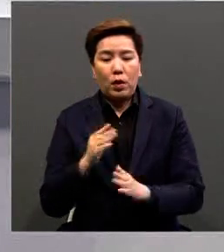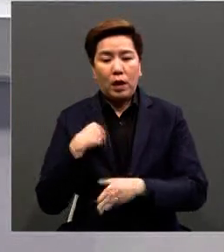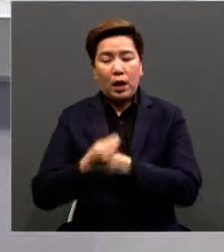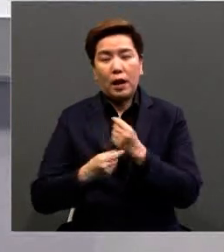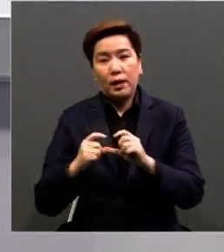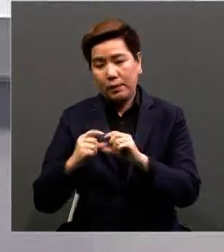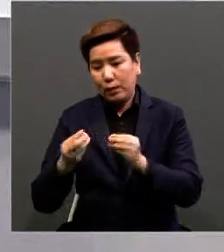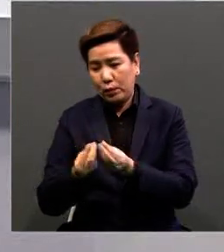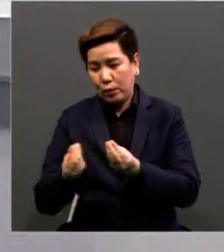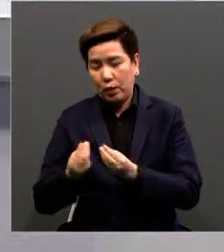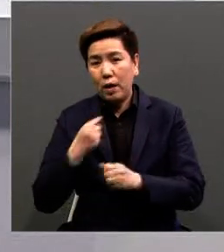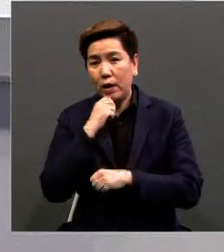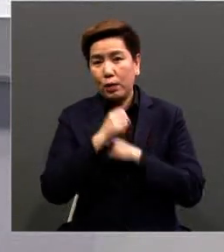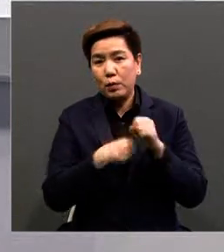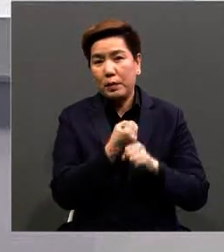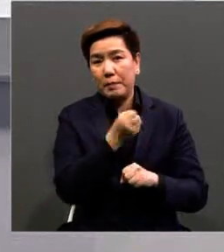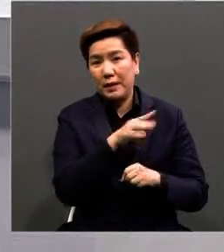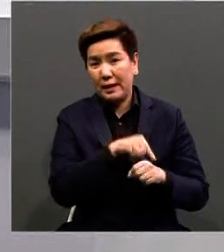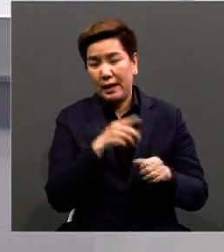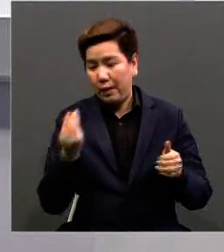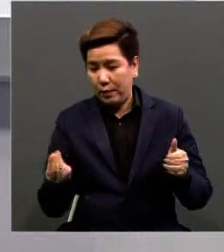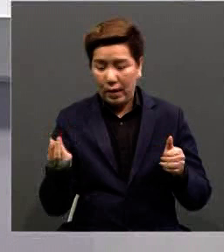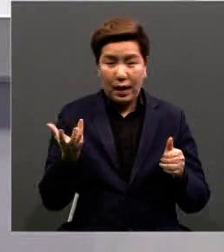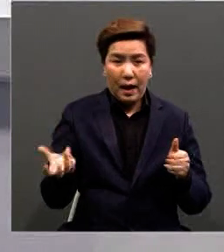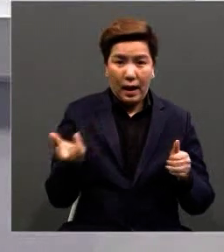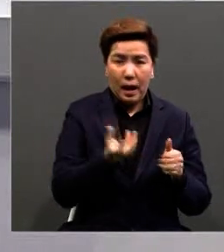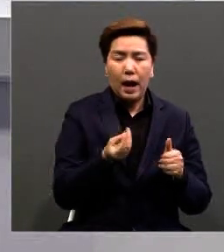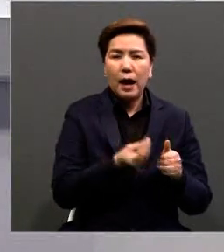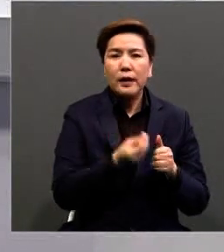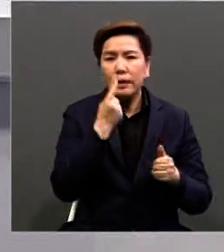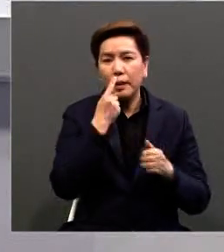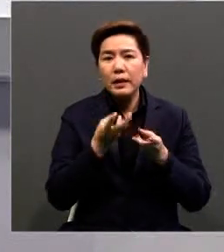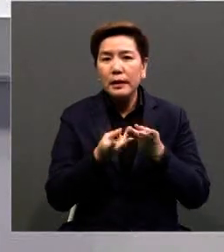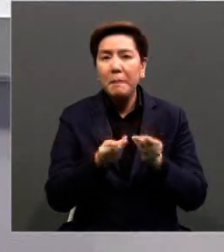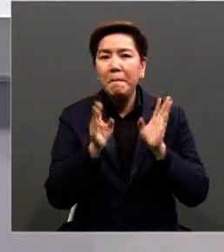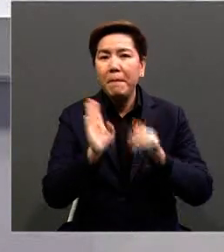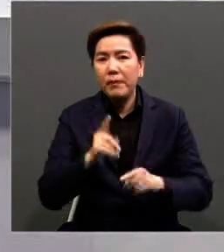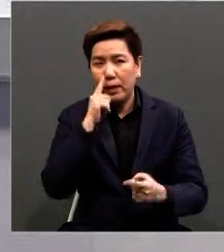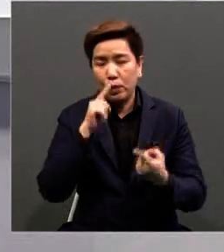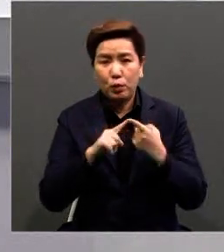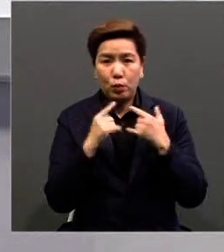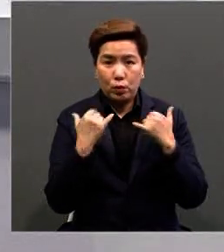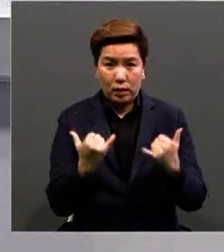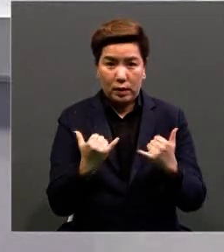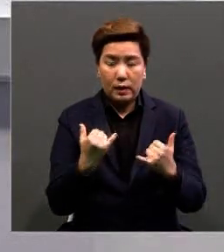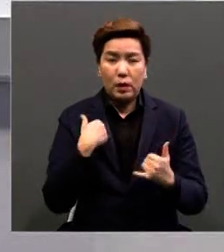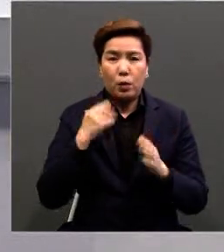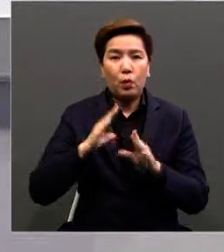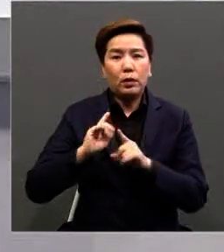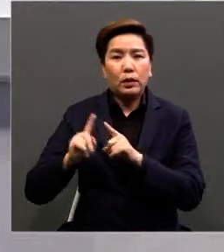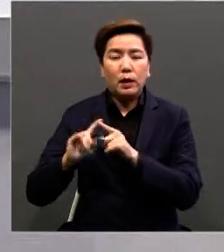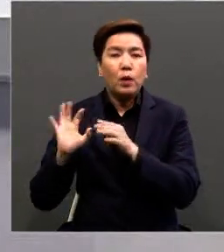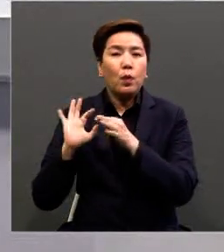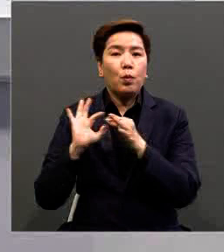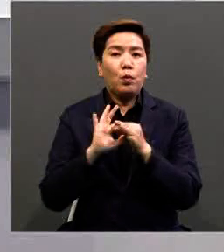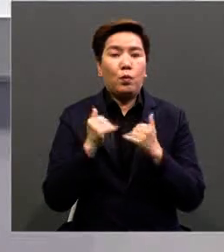ายกระสุนให้กับเด็ก14ที่ไปก่อเหตุนี้ด้วยนะครับเดี๋ยวมาดูความคืบหน้าว่าเป็นอย่างไรบ้างนะนอกจากนี้หลายคนเป็นห่ว